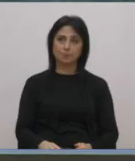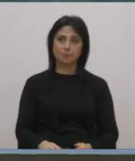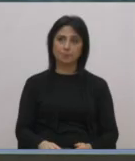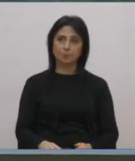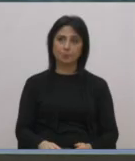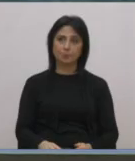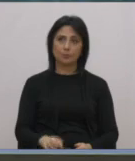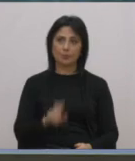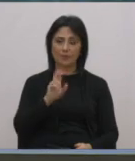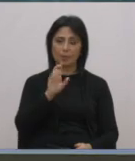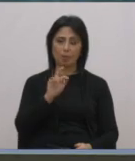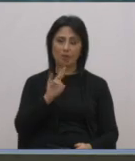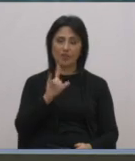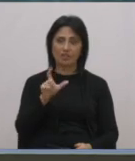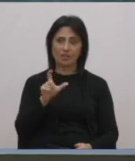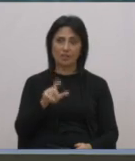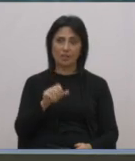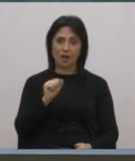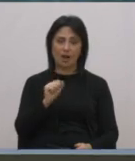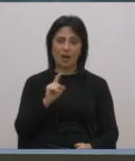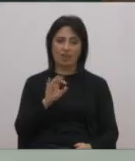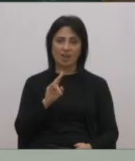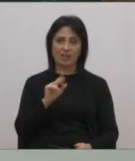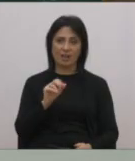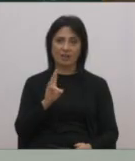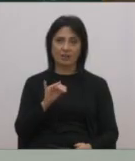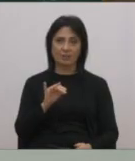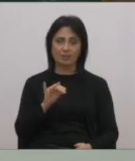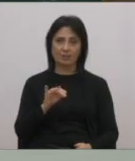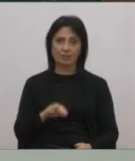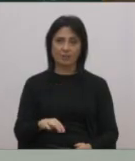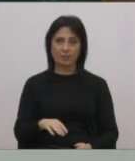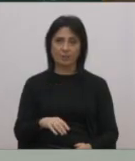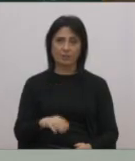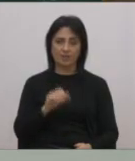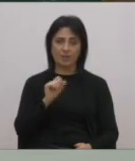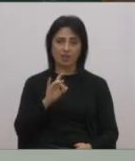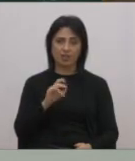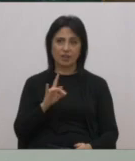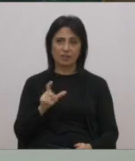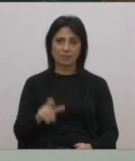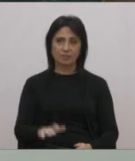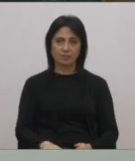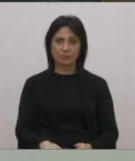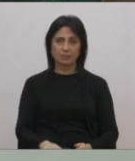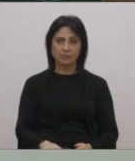ჰანზურ ბოლქვაძე, არმაზ ახვლედიანი, მიხეილ სარჩულაძე.